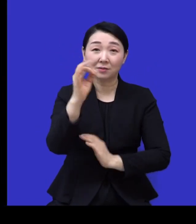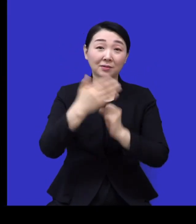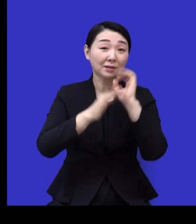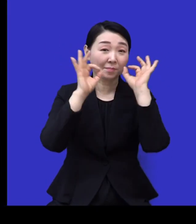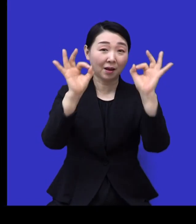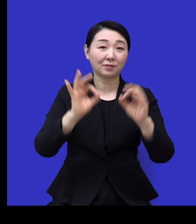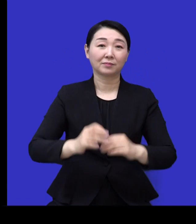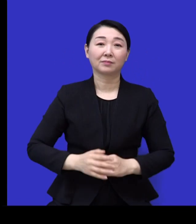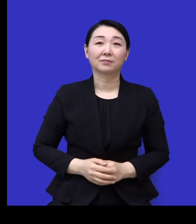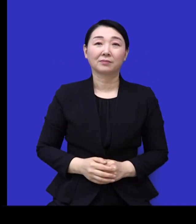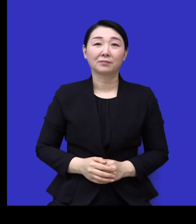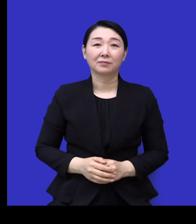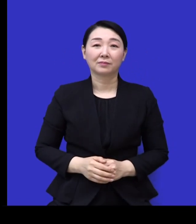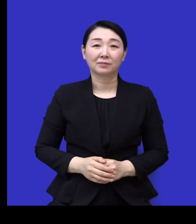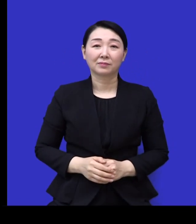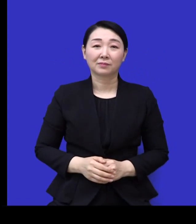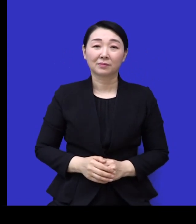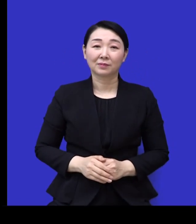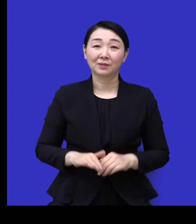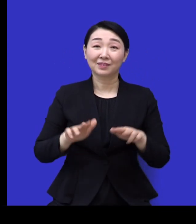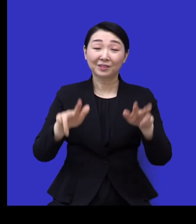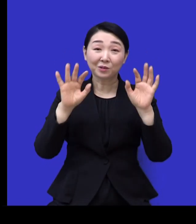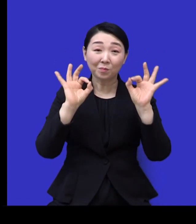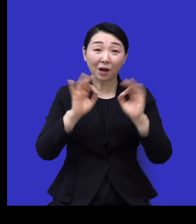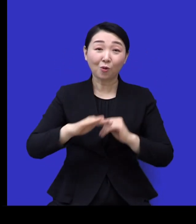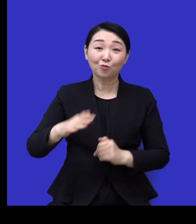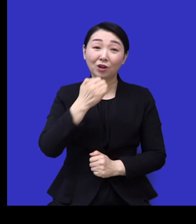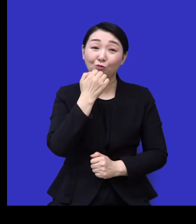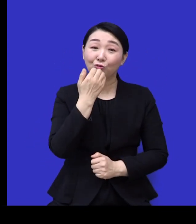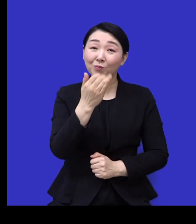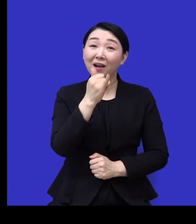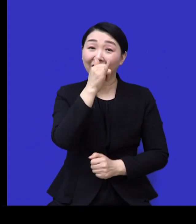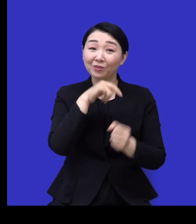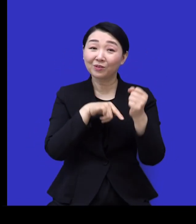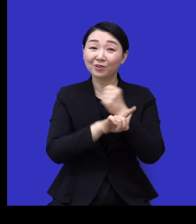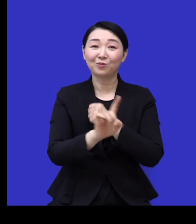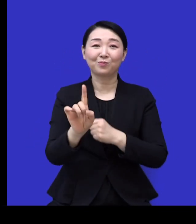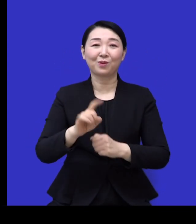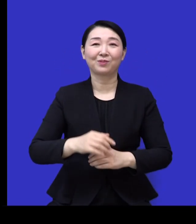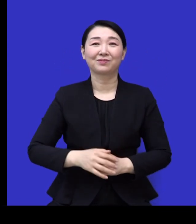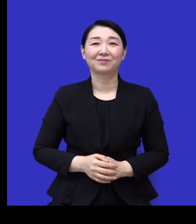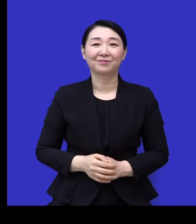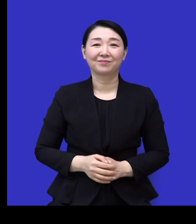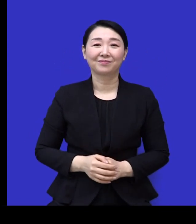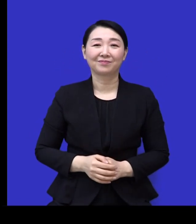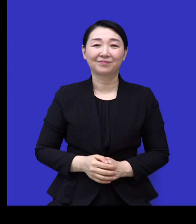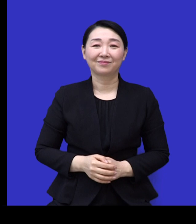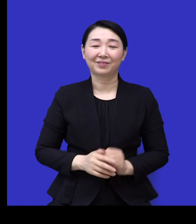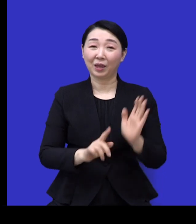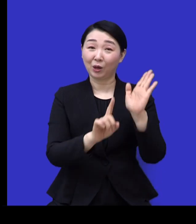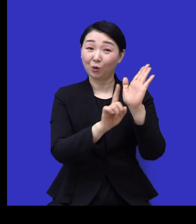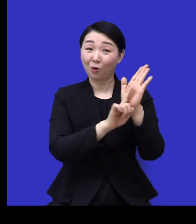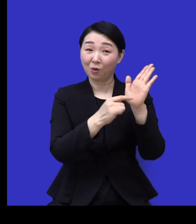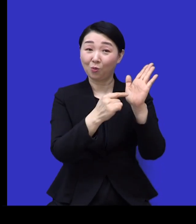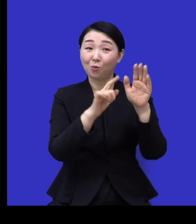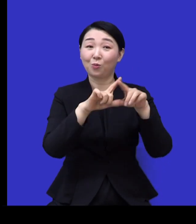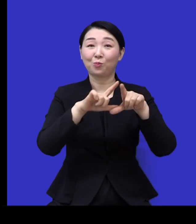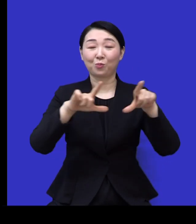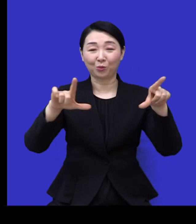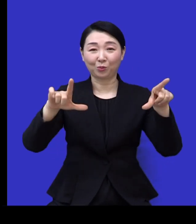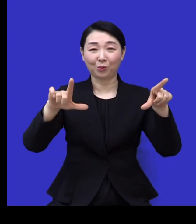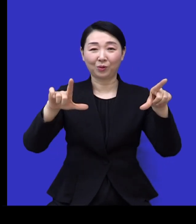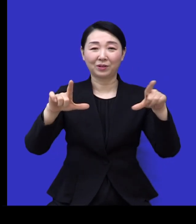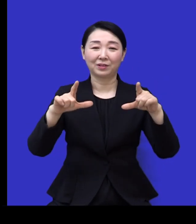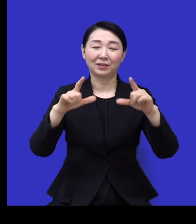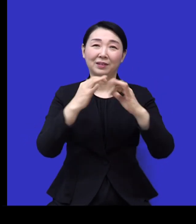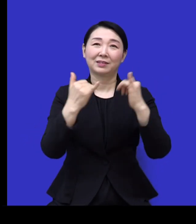네. 자, 지금 저기 보시면 오. 우리가 웃을 수 있는 이유 하고 네, 광고가 광고를 보통 이제 가장